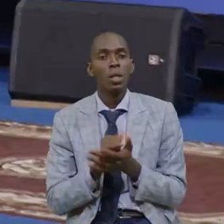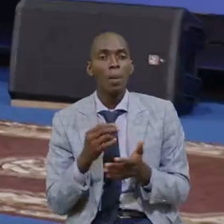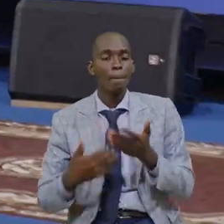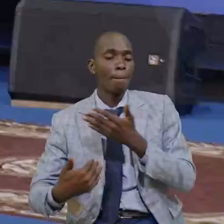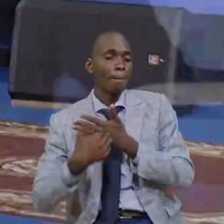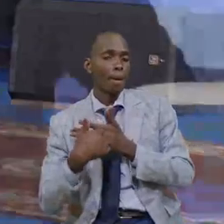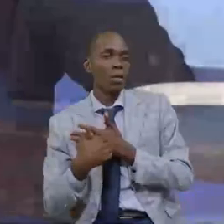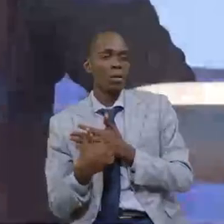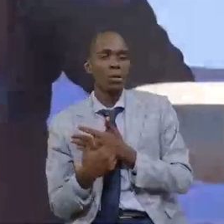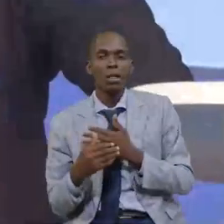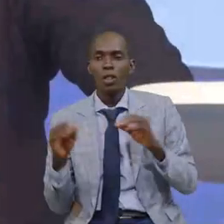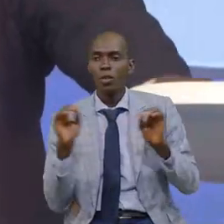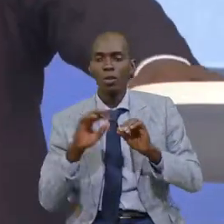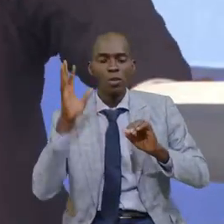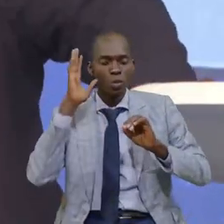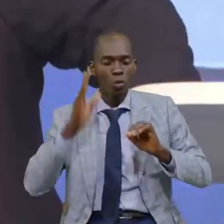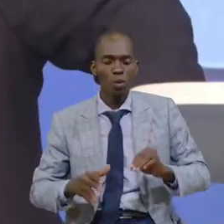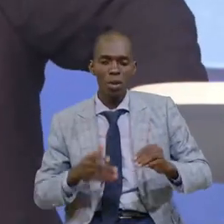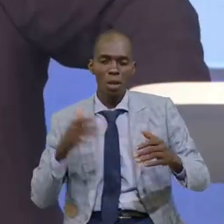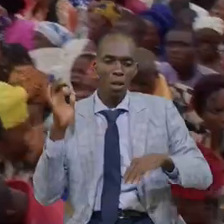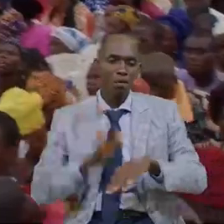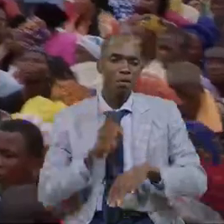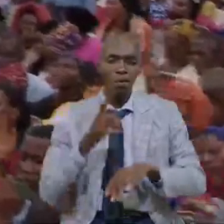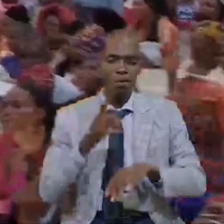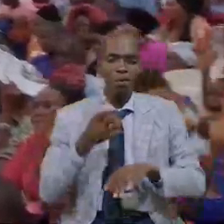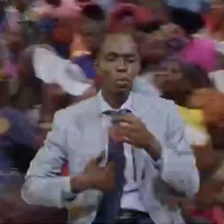derrière toi, rien ne pourra te